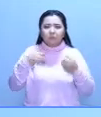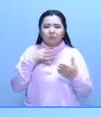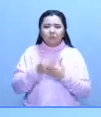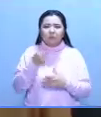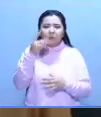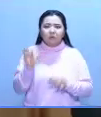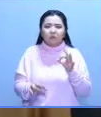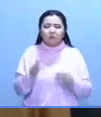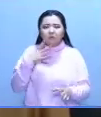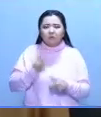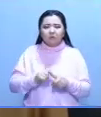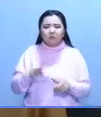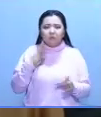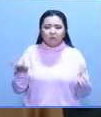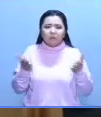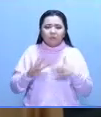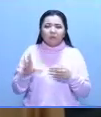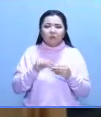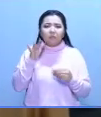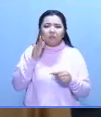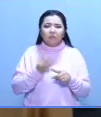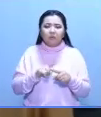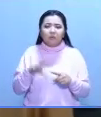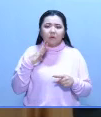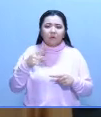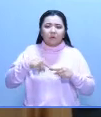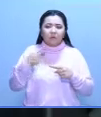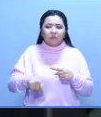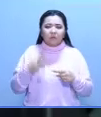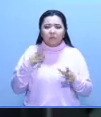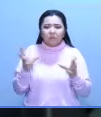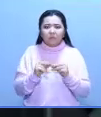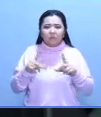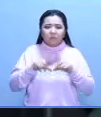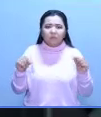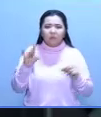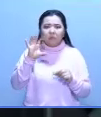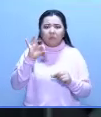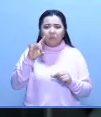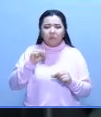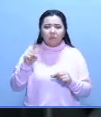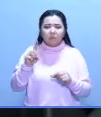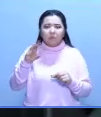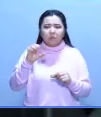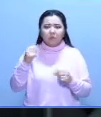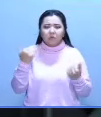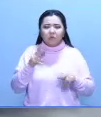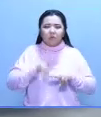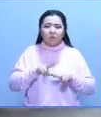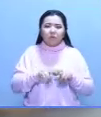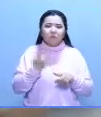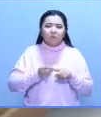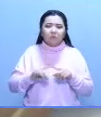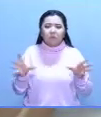Бірақ сот алқасының төрағасы Мұратқали Әкетай бұл шешімді өзгеріссіз қалдырды. Демек, Ораз Мұқашев өзінің жазасын колонияда өтеуді